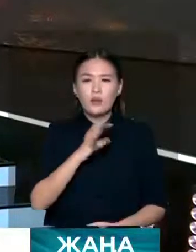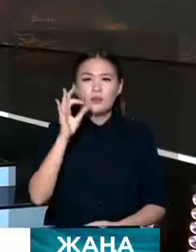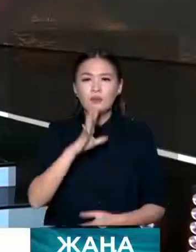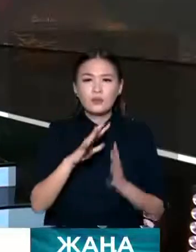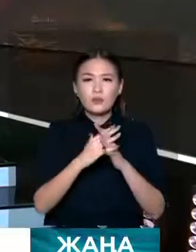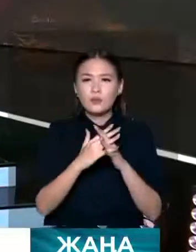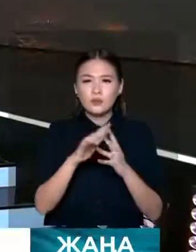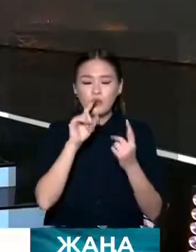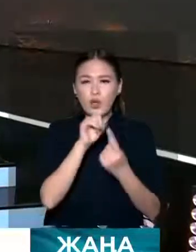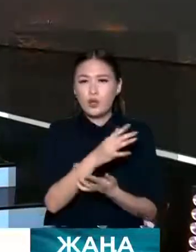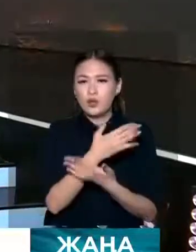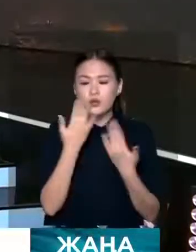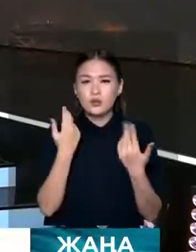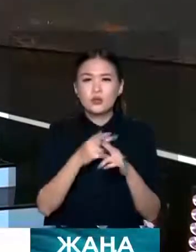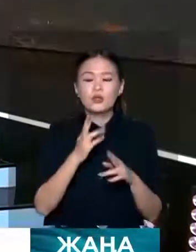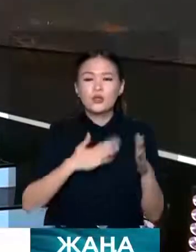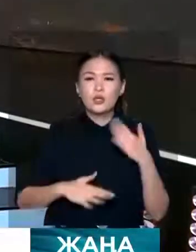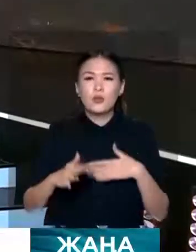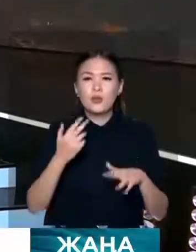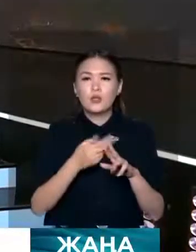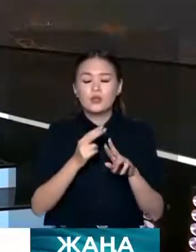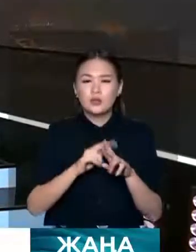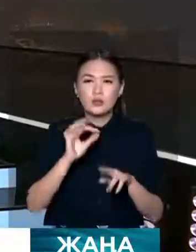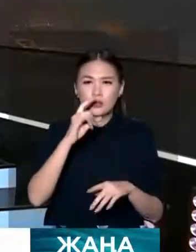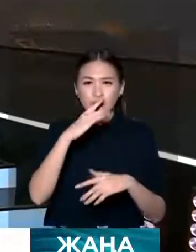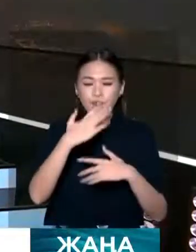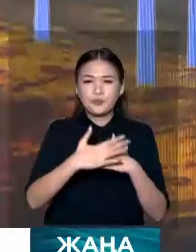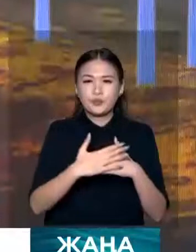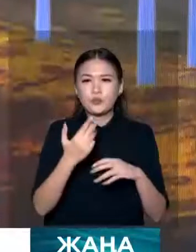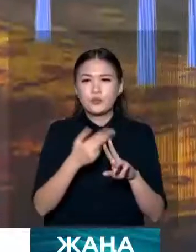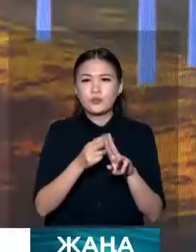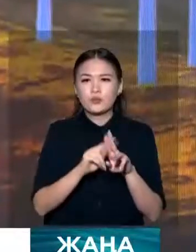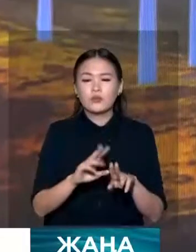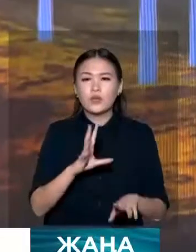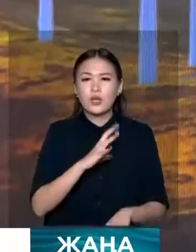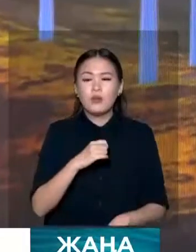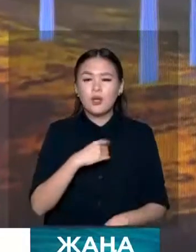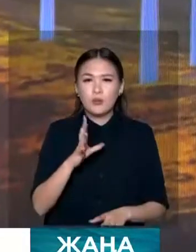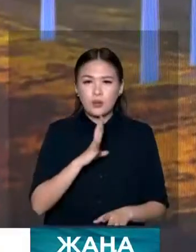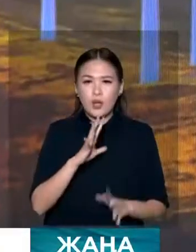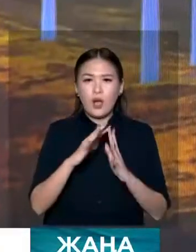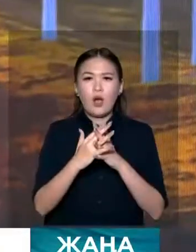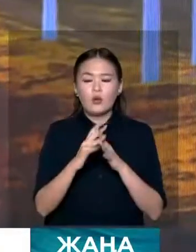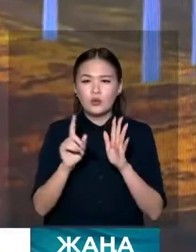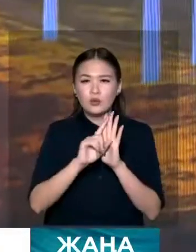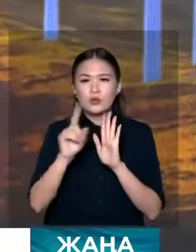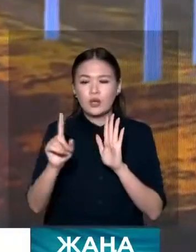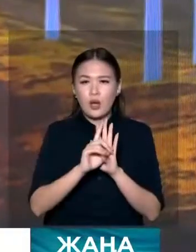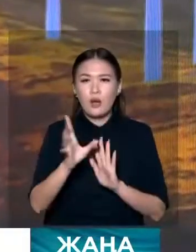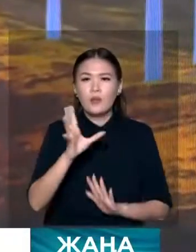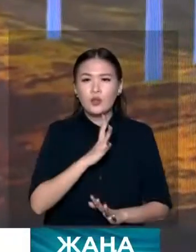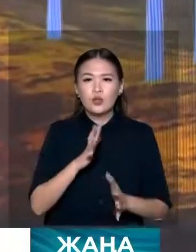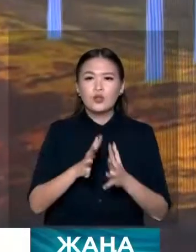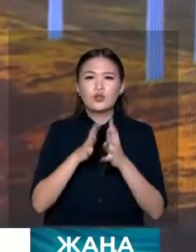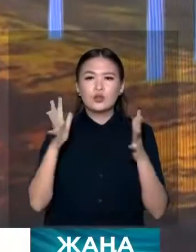қарсы емес. Иә, ол да қуантарлық шақ. Осы жақында мен де тағы да бір рет барып қайттым сол ауылға, үлкен